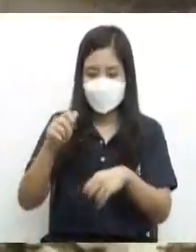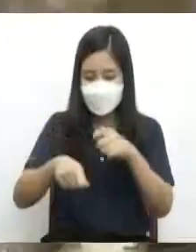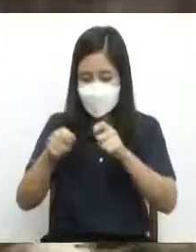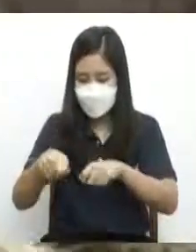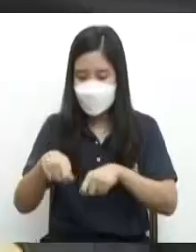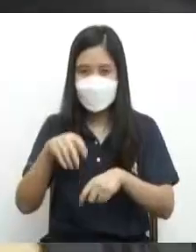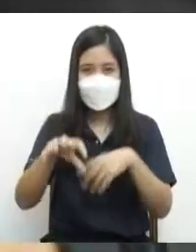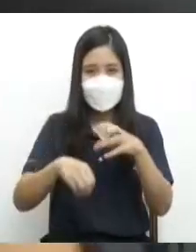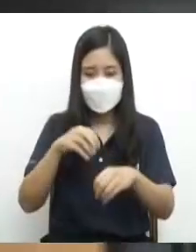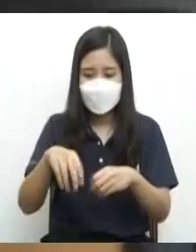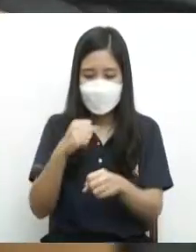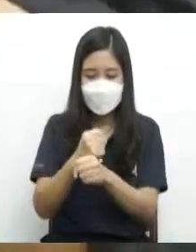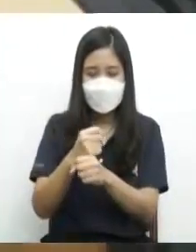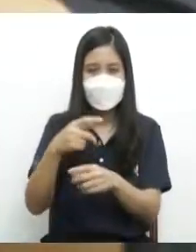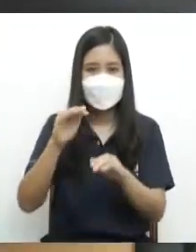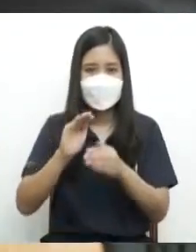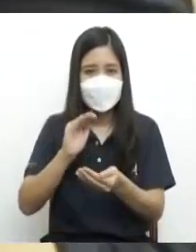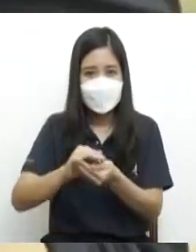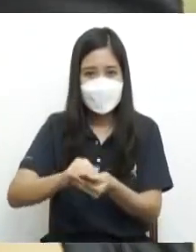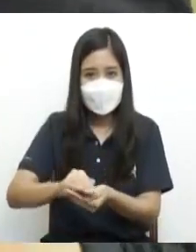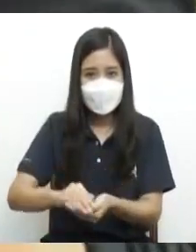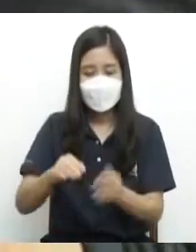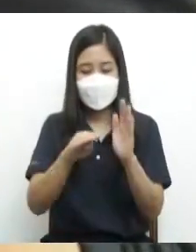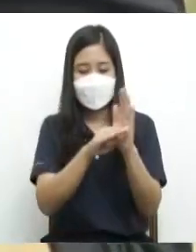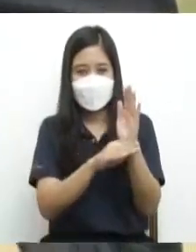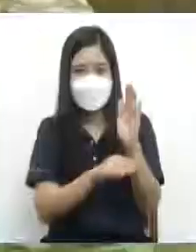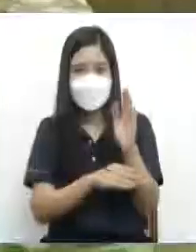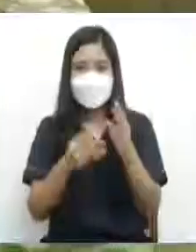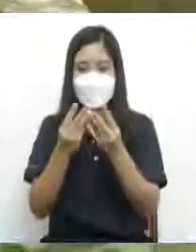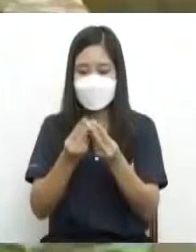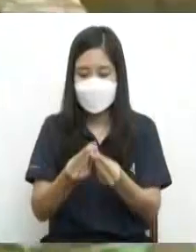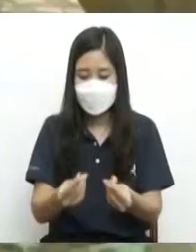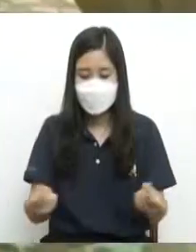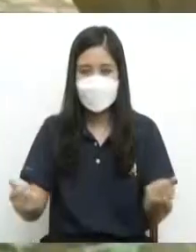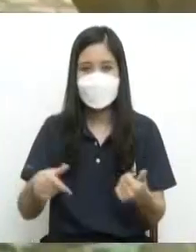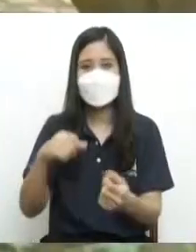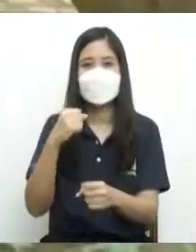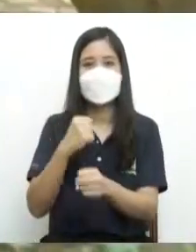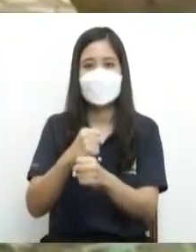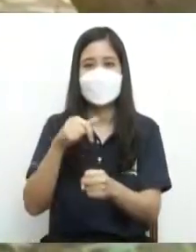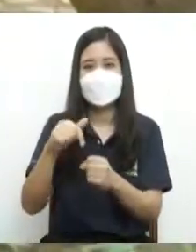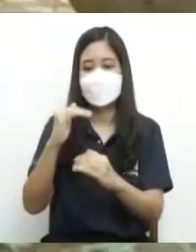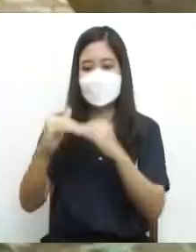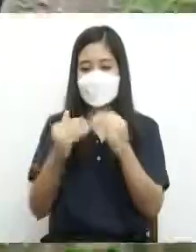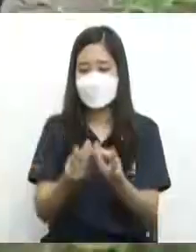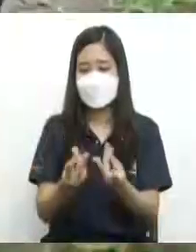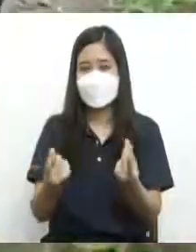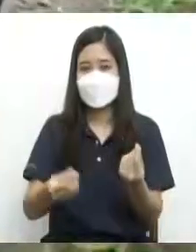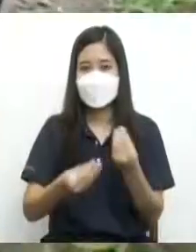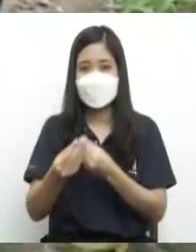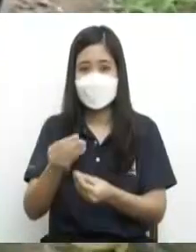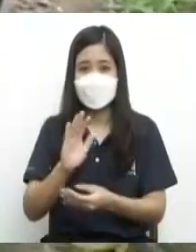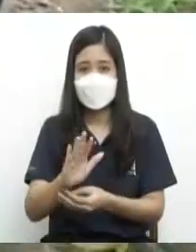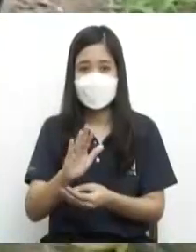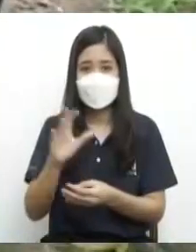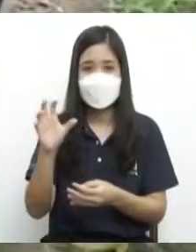ทำปุ๋ยหมักโดยใช้กรรมวิธีกระบวนการย่อยสลายโดยจุลินทรีย์ที่ทางกรมพัฒนาที่ดินได้ค้นคว้าและวิจัยเพื่อนำมาใช้